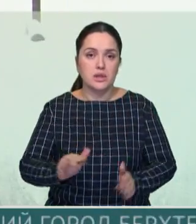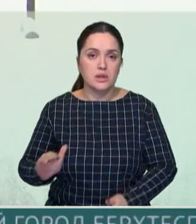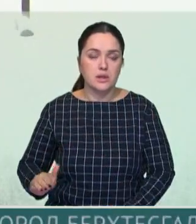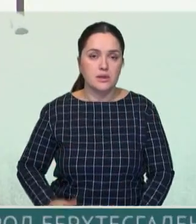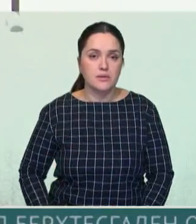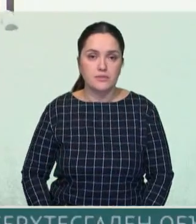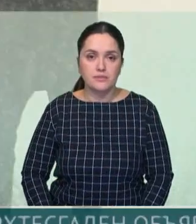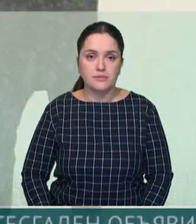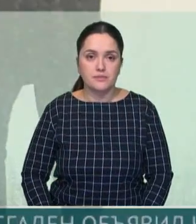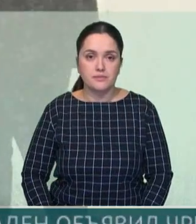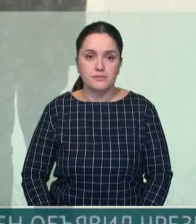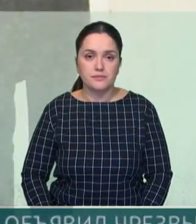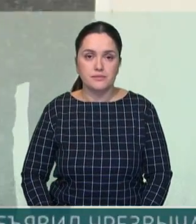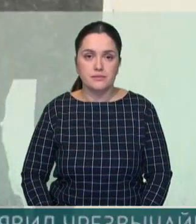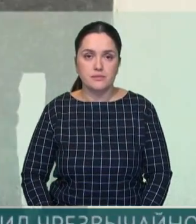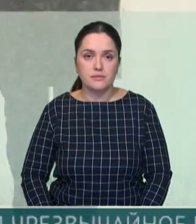школьников.